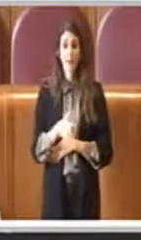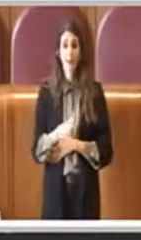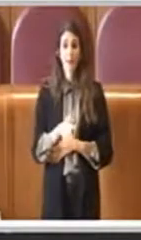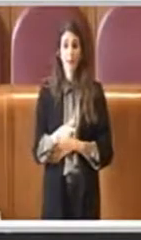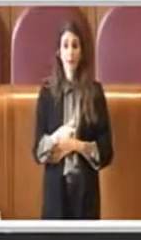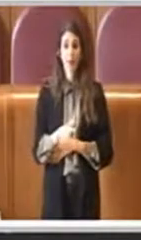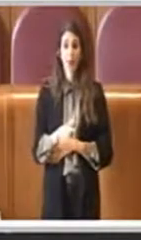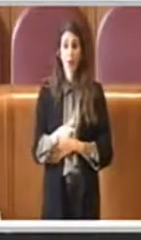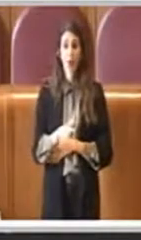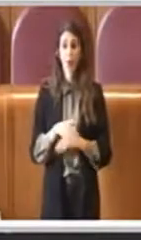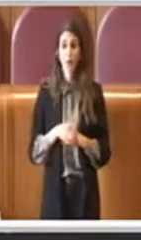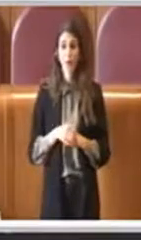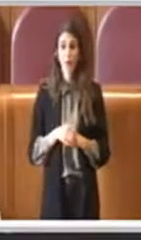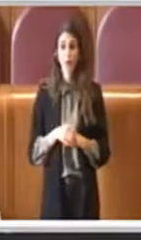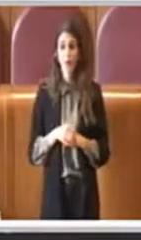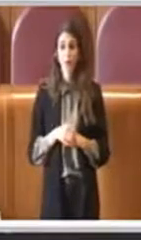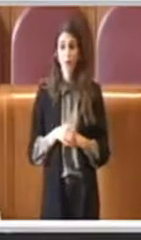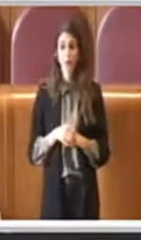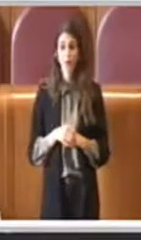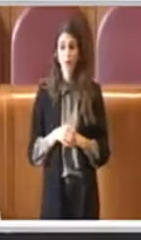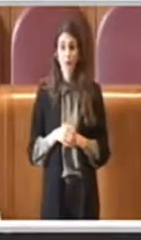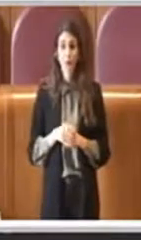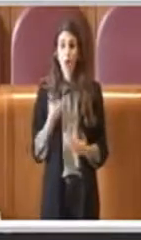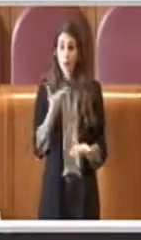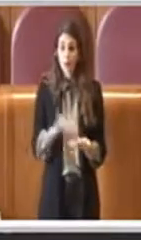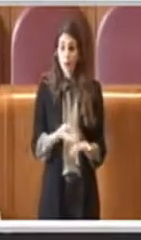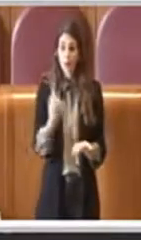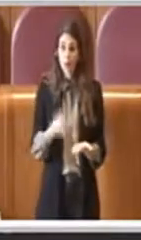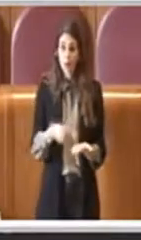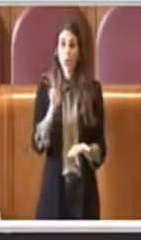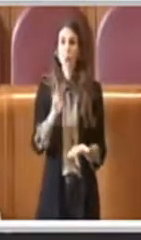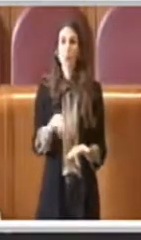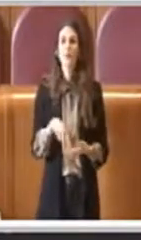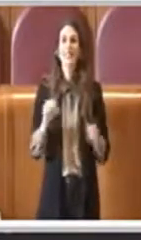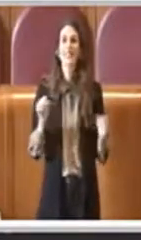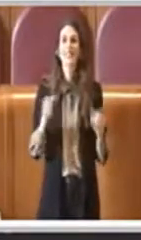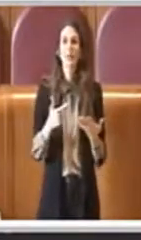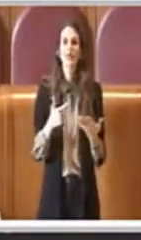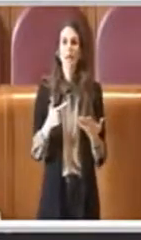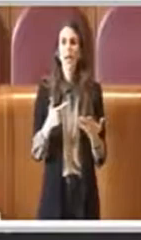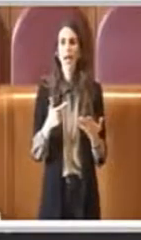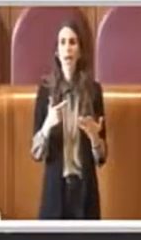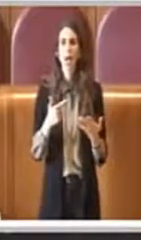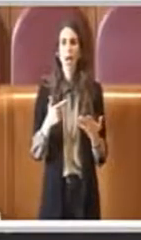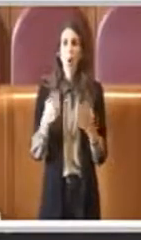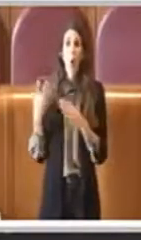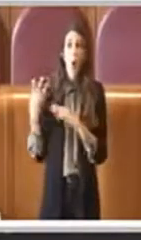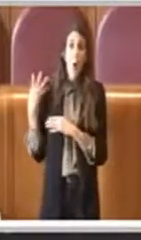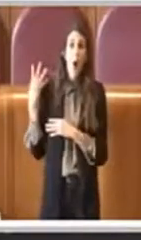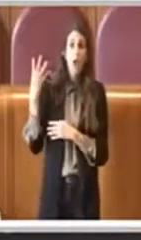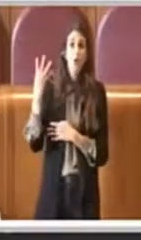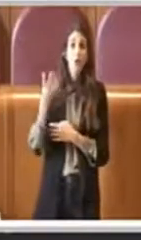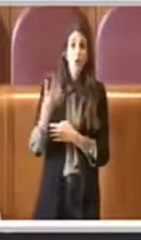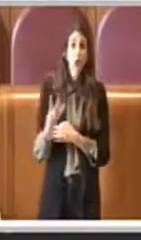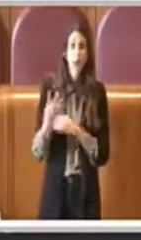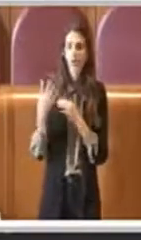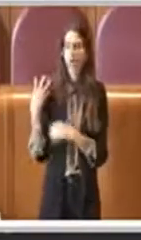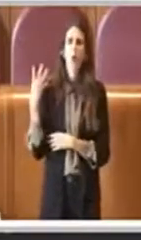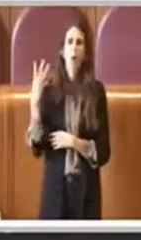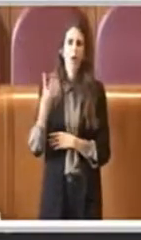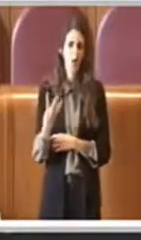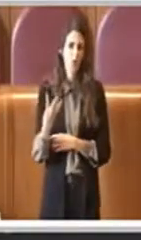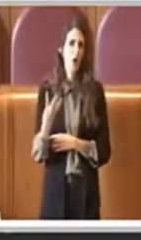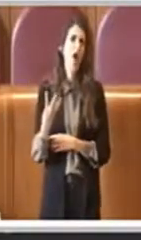come ho detto, si è arenato nel 2017, quindi sono passati circa 4 anni. In 4 anni sono cambiate